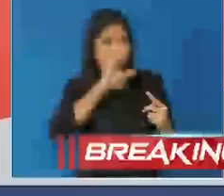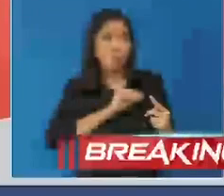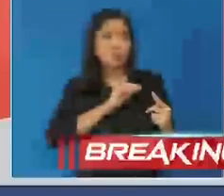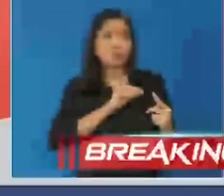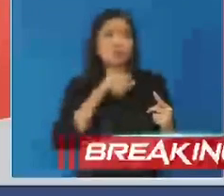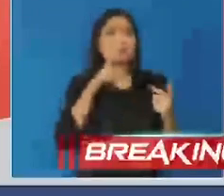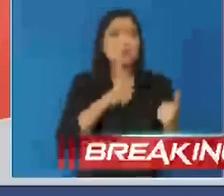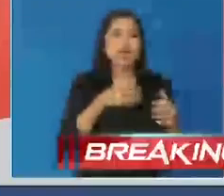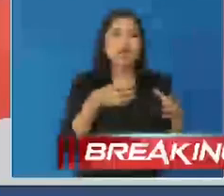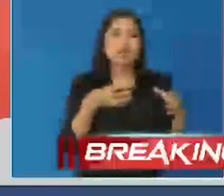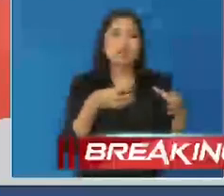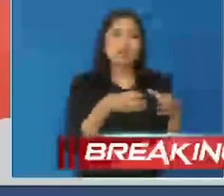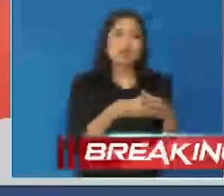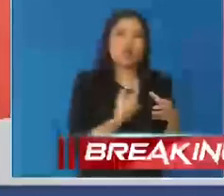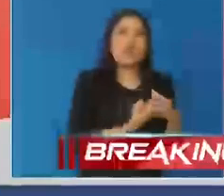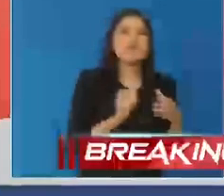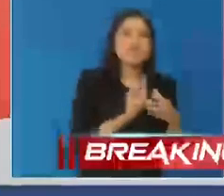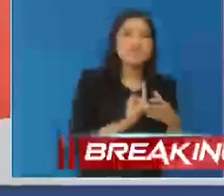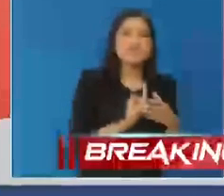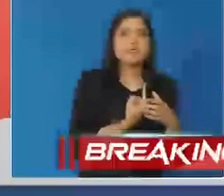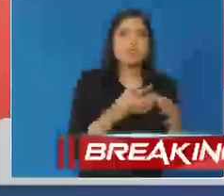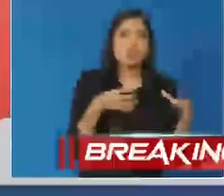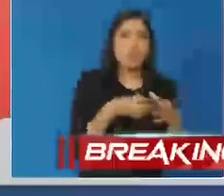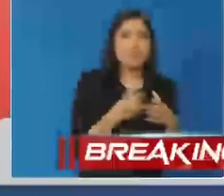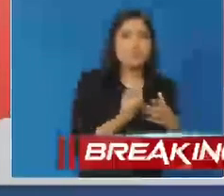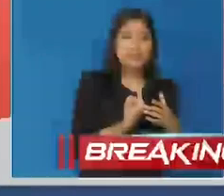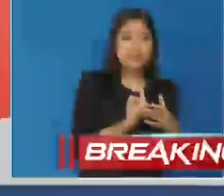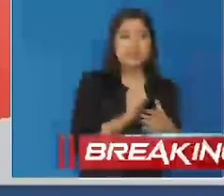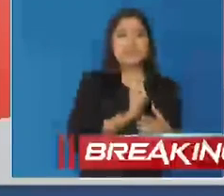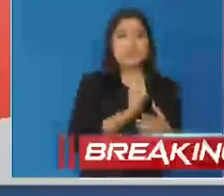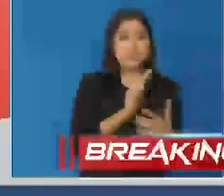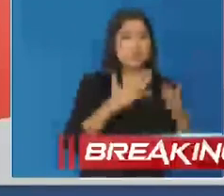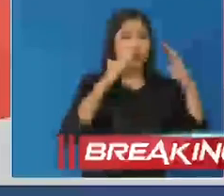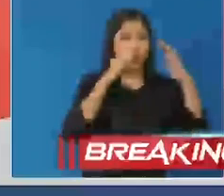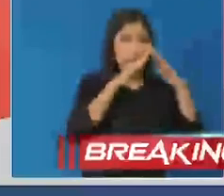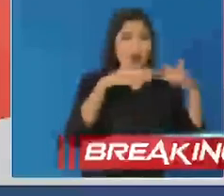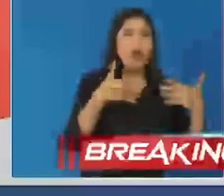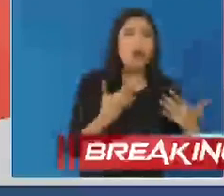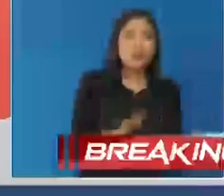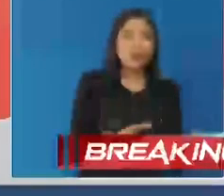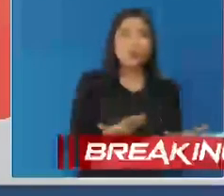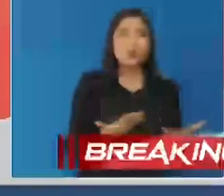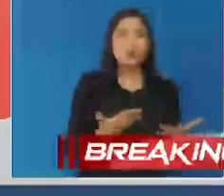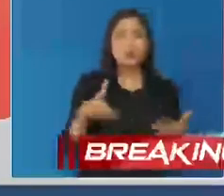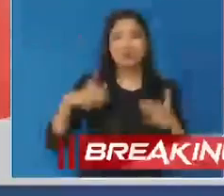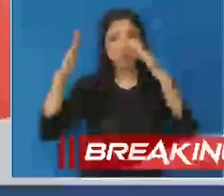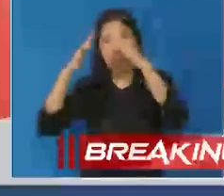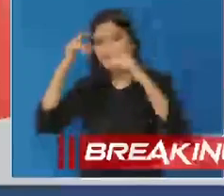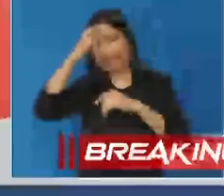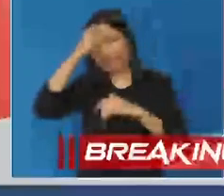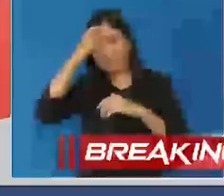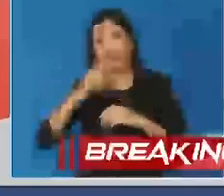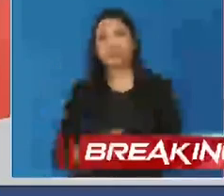ini baik itu isolasi secara mandiri di rumah maupun harus kita isolasi di rumah sakit